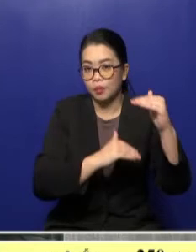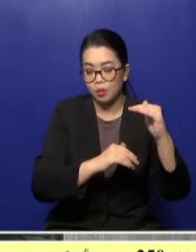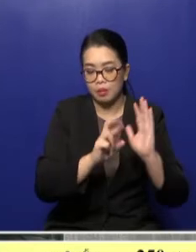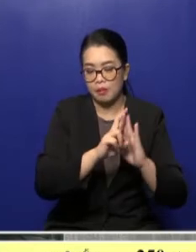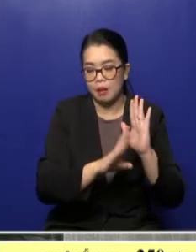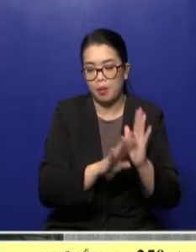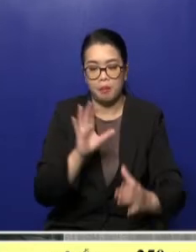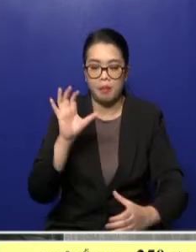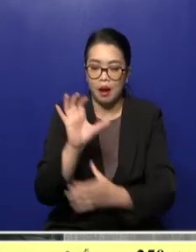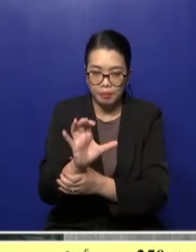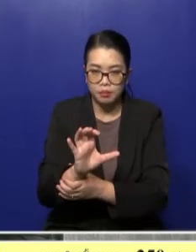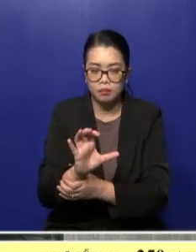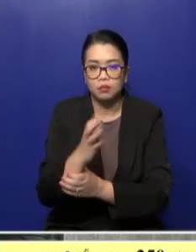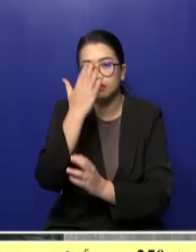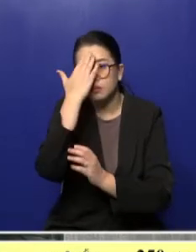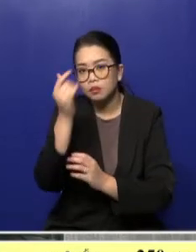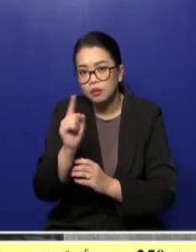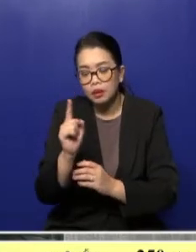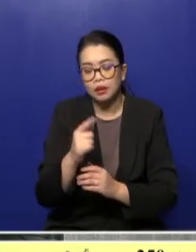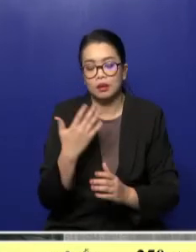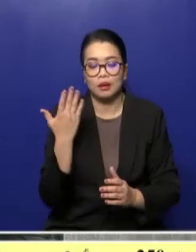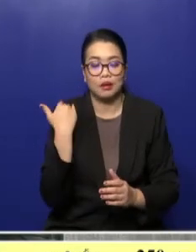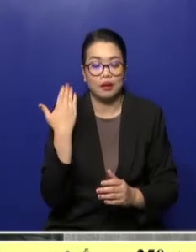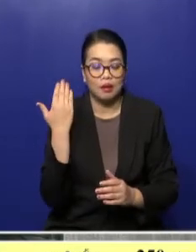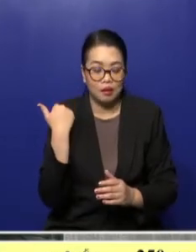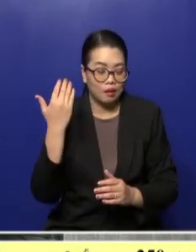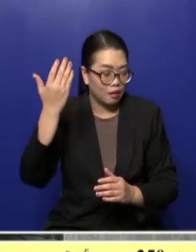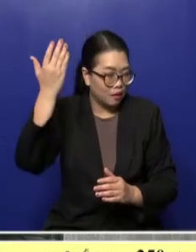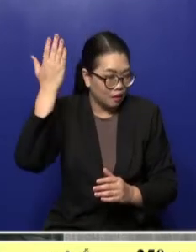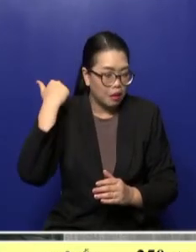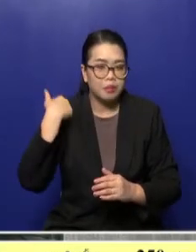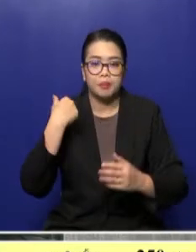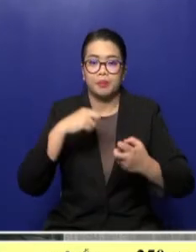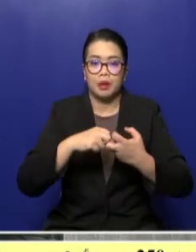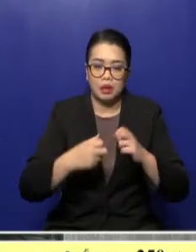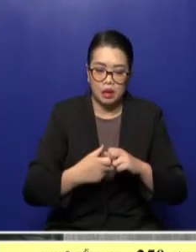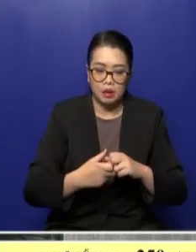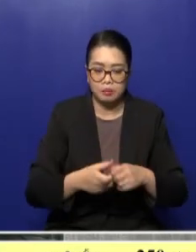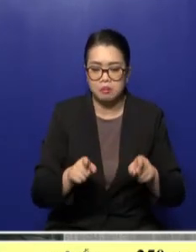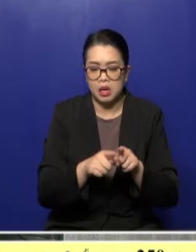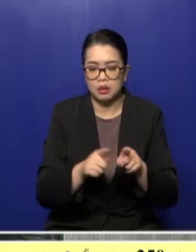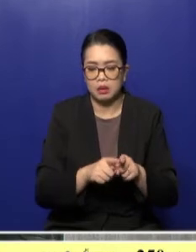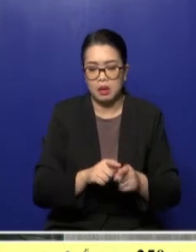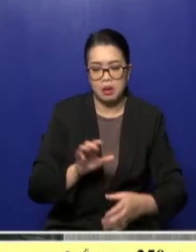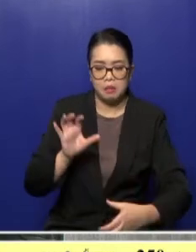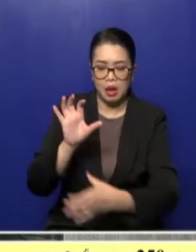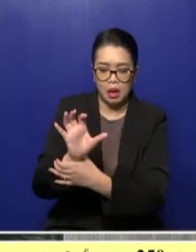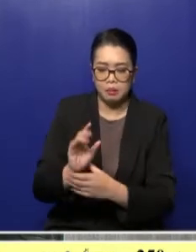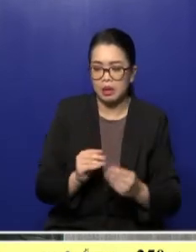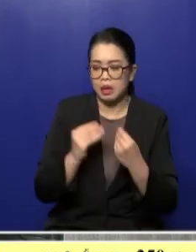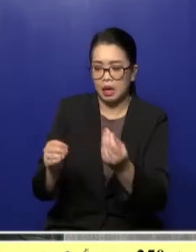การบังคับแบบเคร่งครัดนั้นเนื่องจากขบวนการในอดีตที่ผ่านมานั้นมันมีขบวนการที่จะมาให้ขอบ